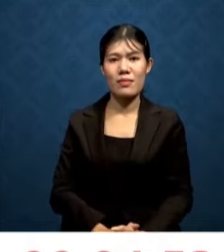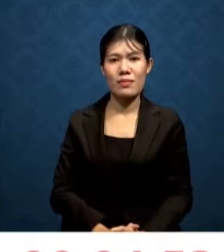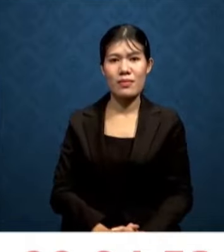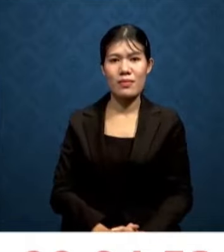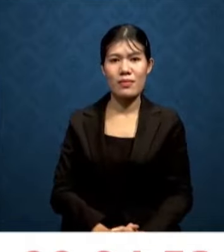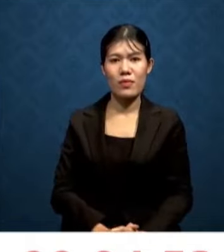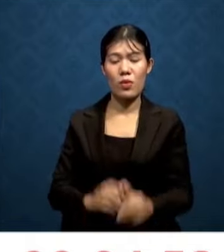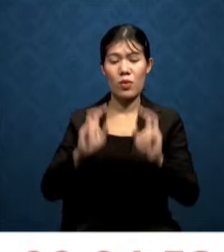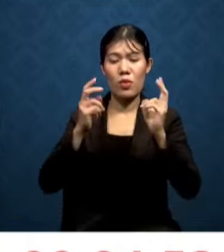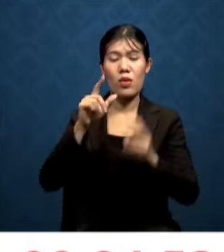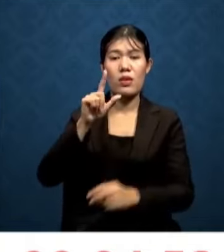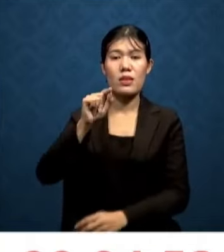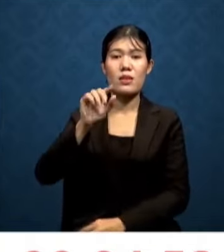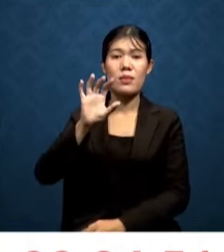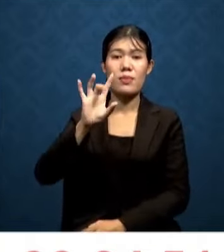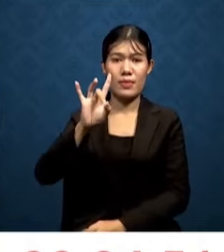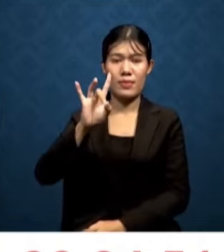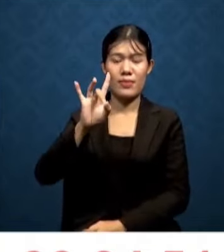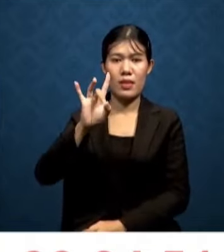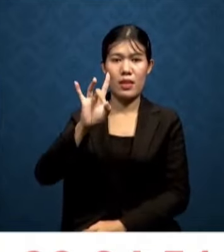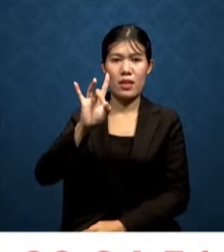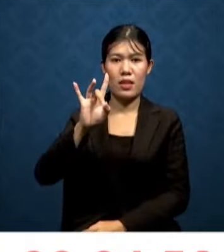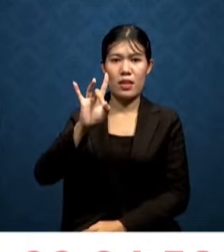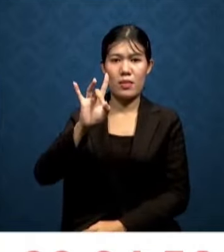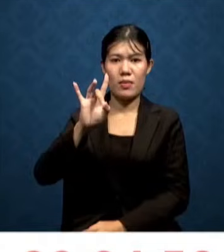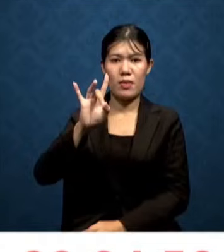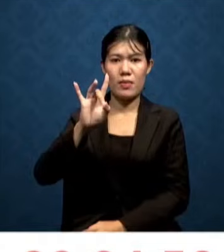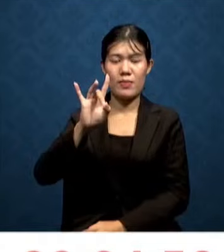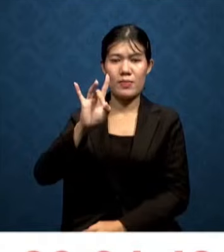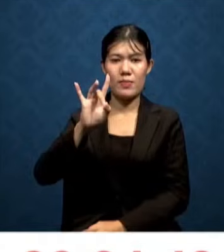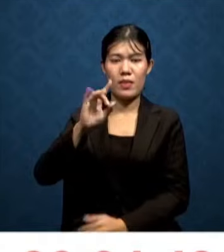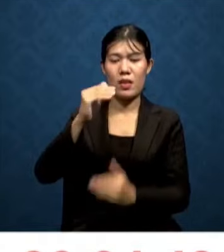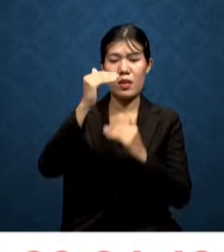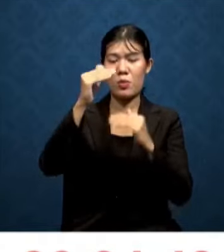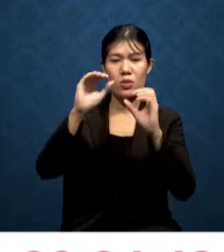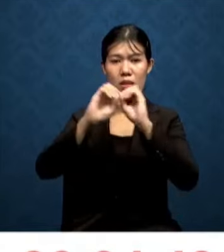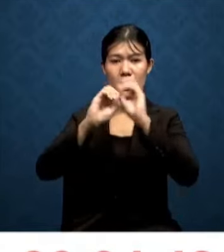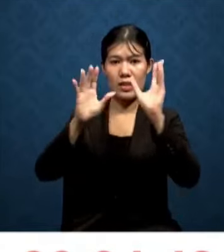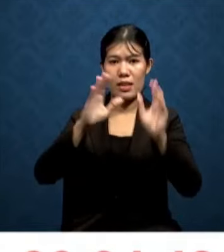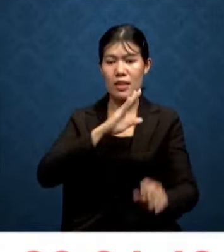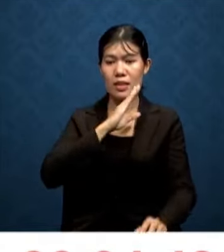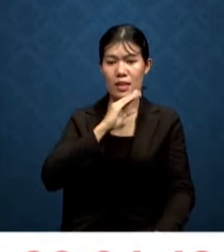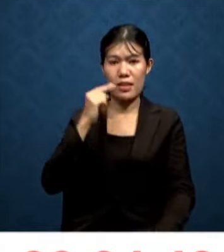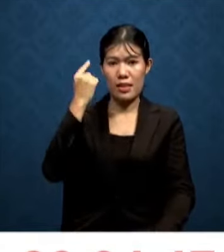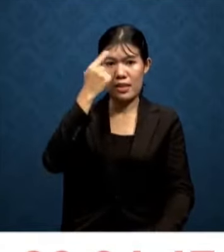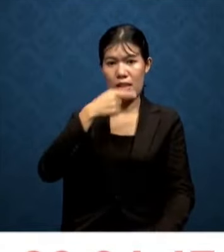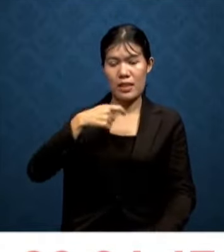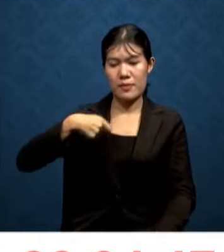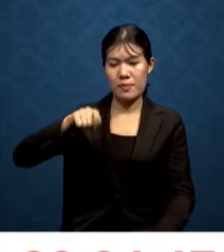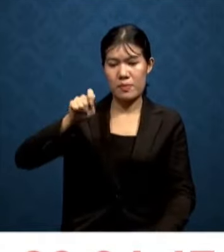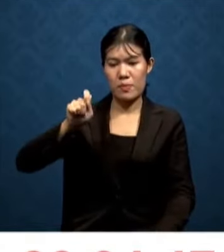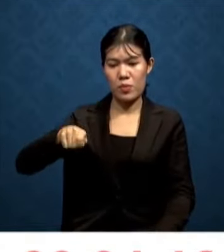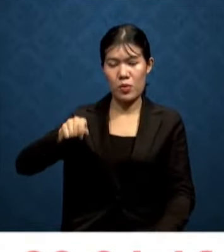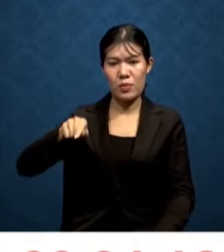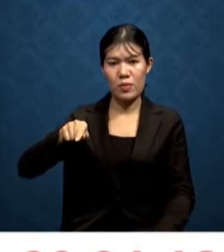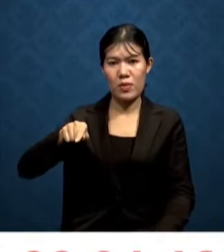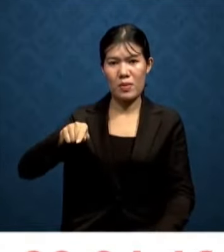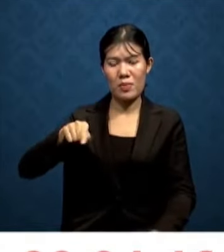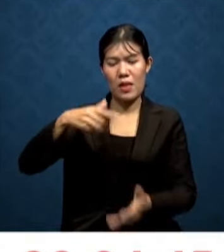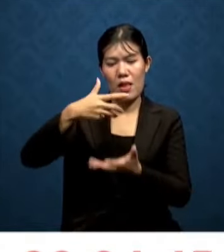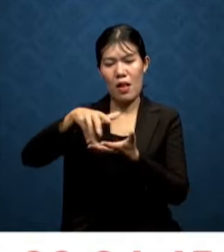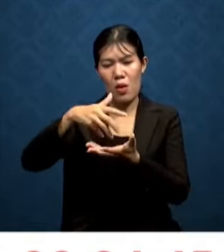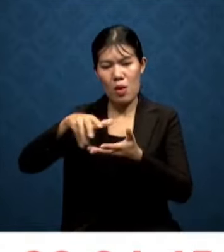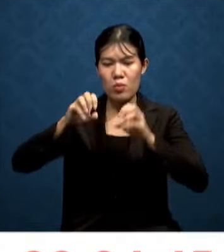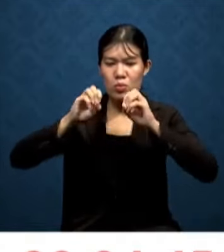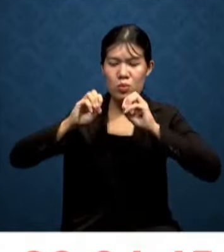ที่28ยังได้บัญญัติไว้ชัดเจนว่าผู้พิพากษาไม่ควรแสดงปาฐกถาบรรยายส